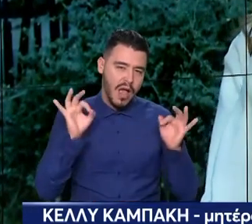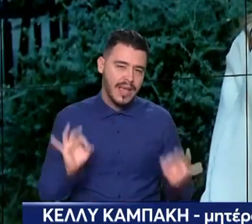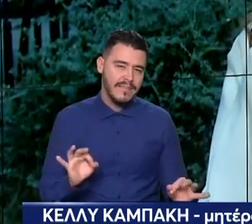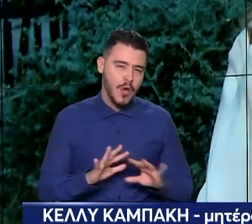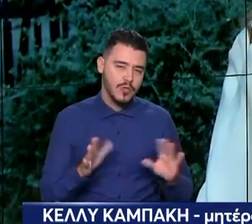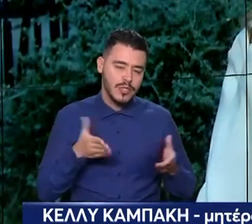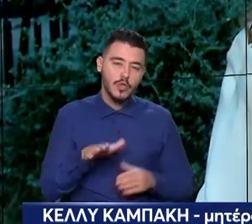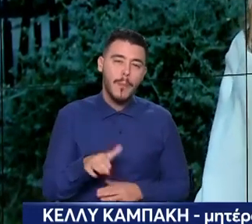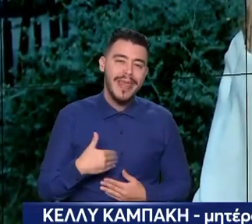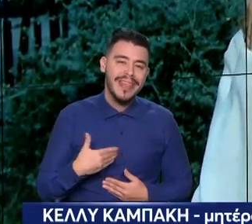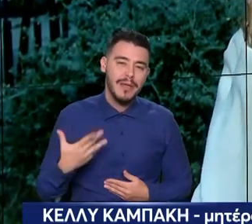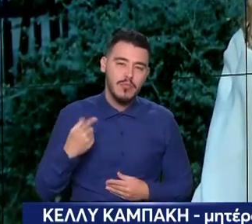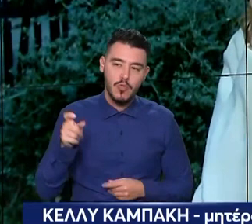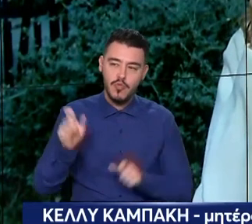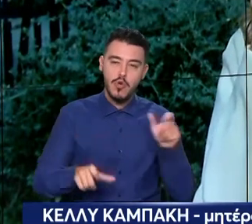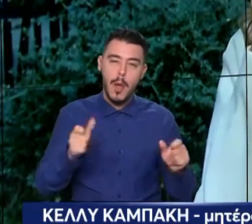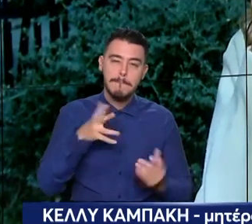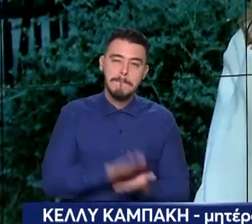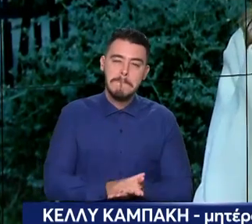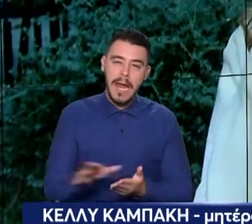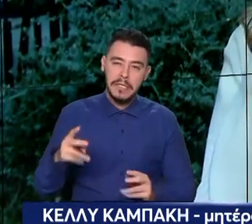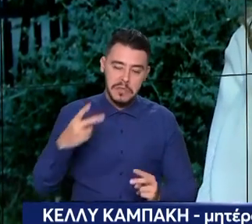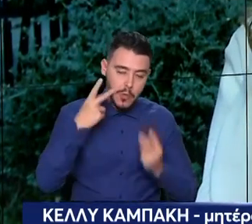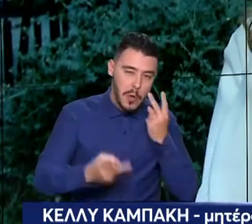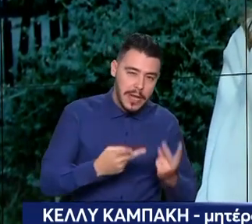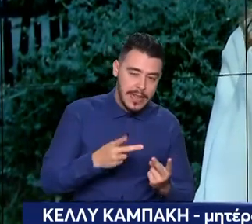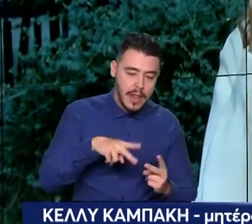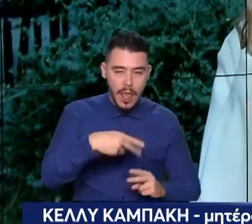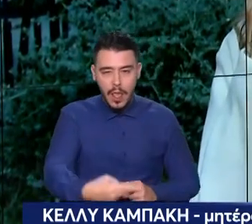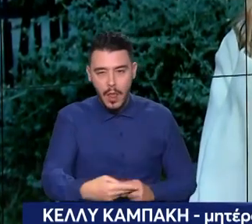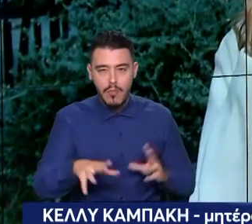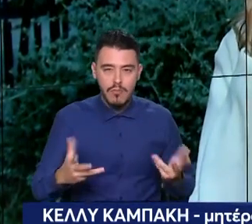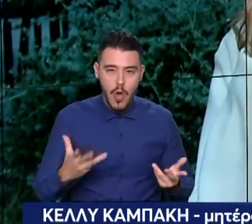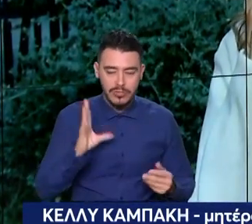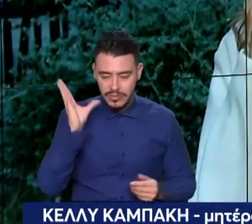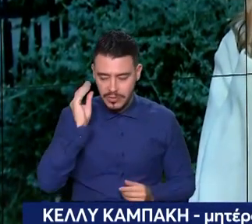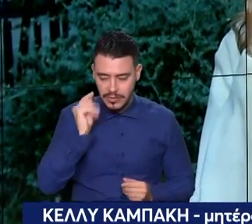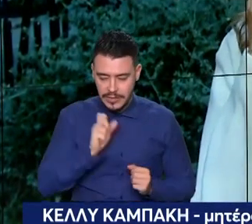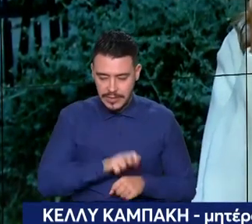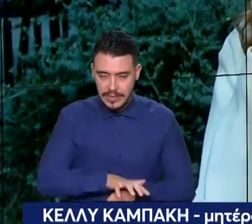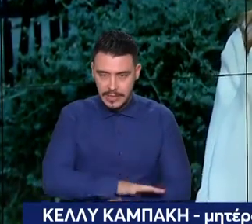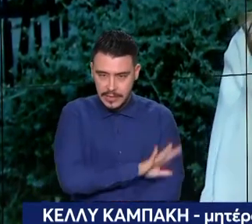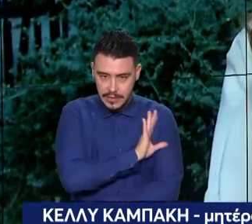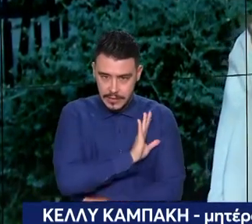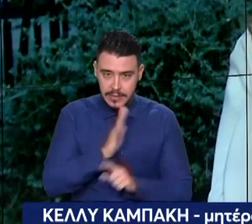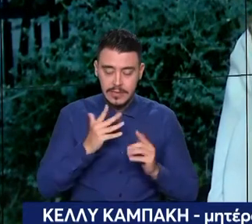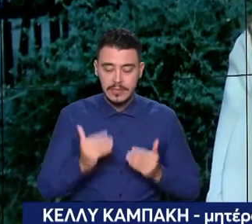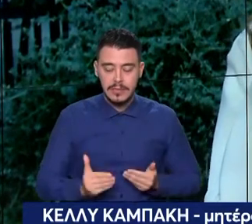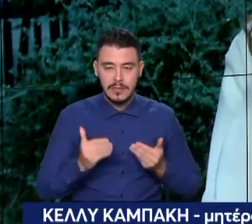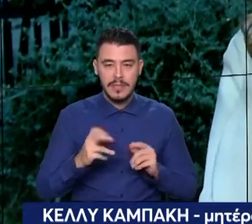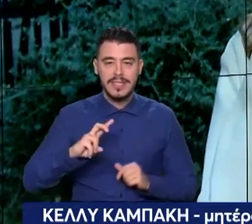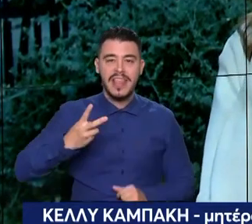στο παιδί, πώς το βρήκαν, τι έγινε, πώς έγινε. Μετά ξεκίνησαν δεύτερη